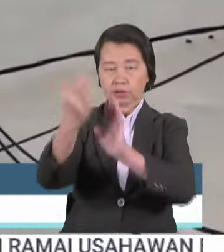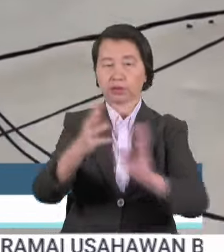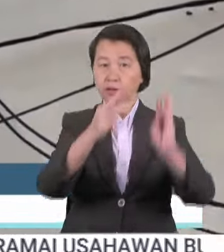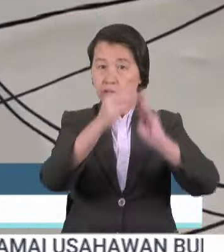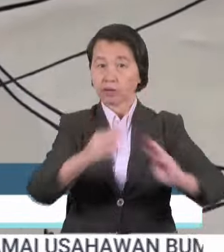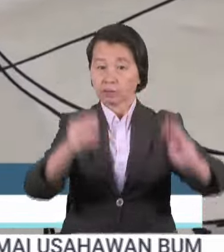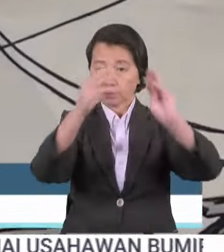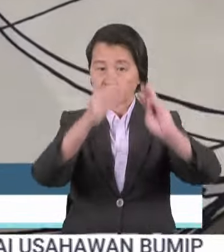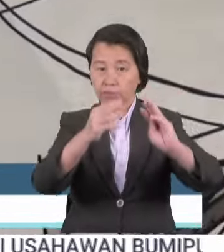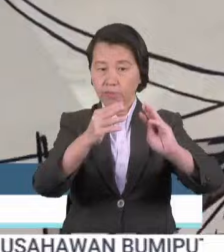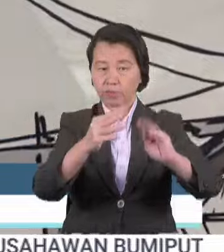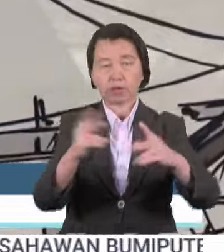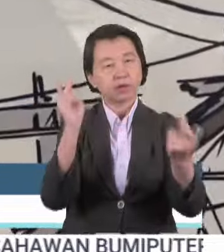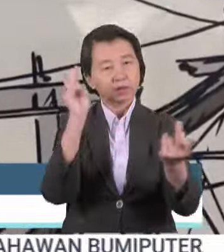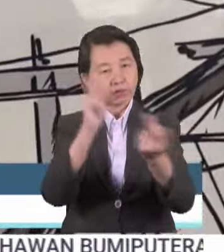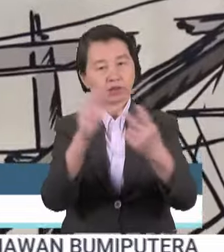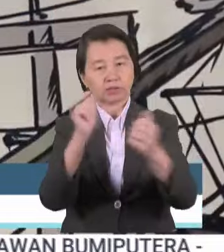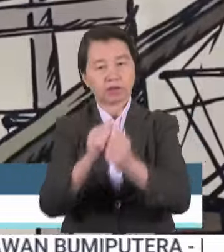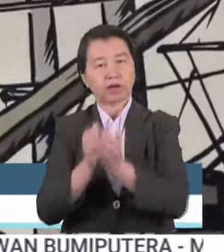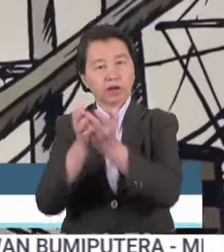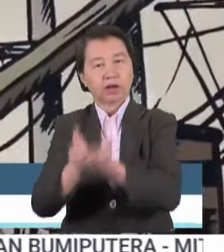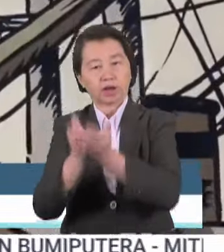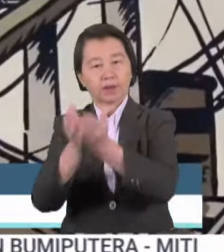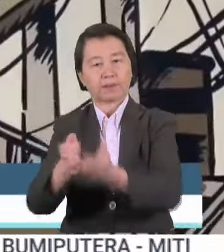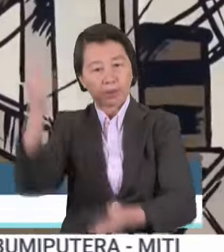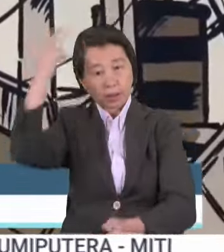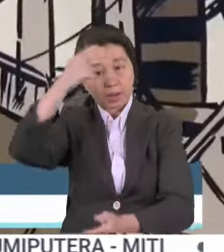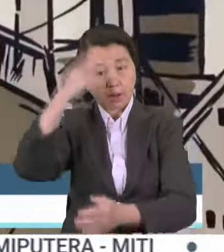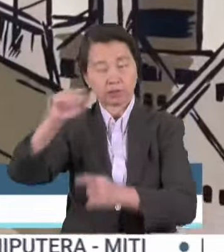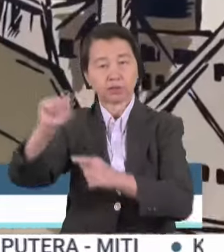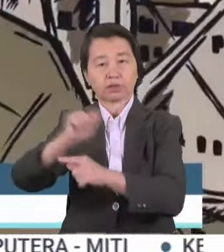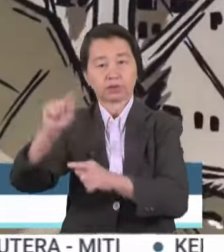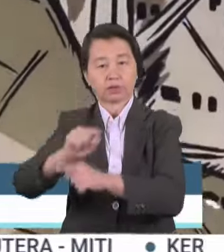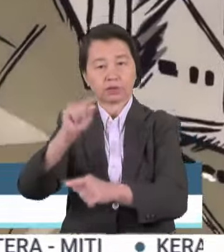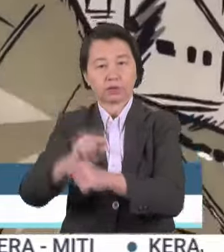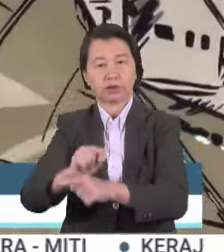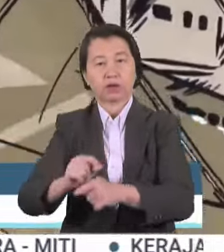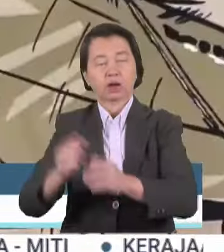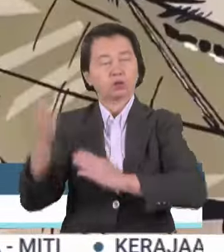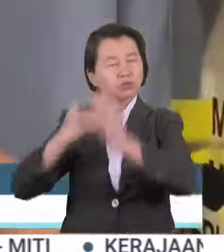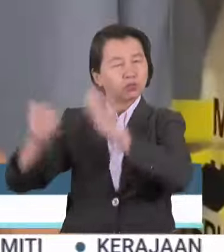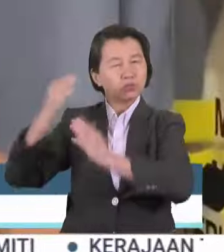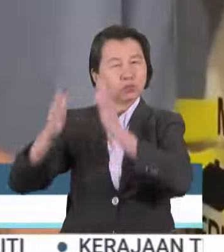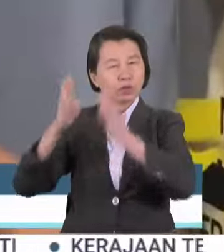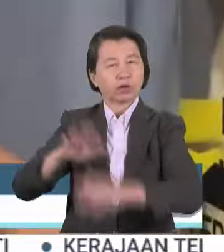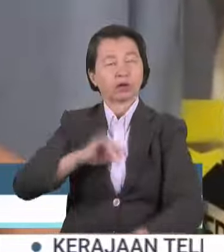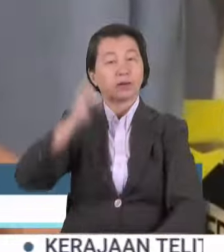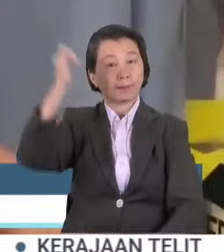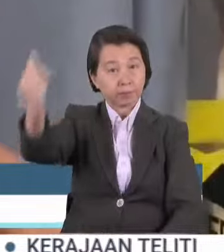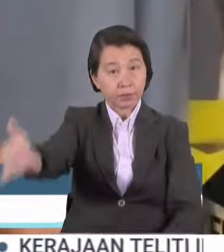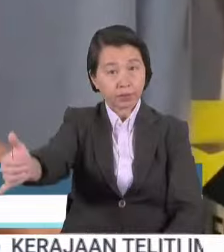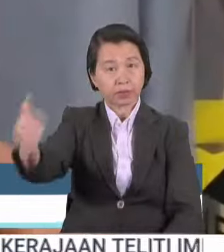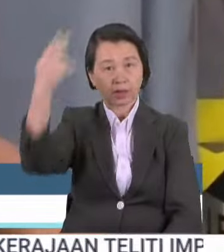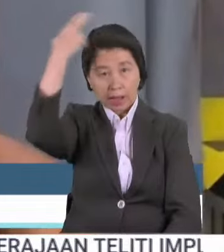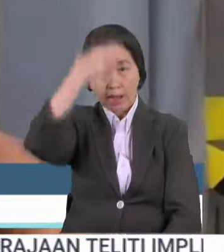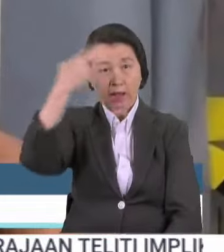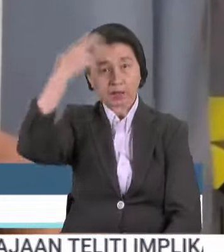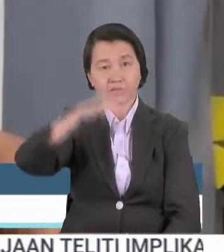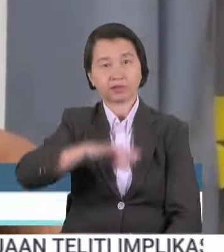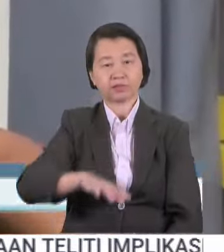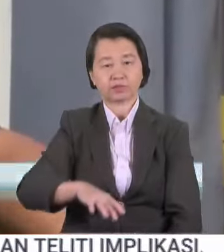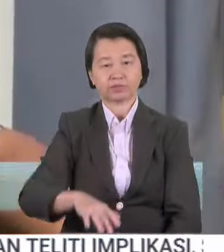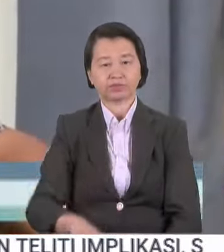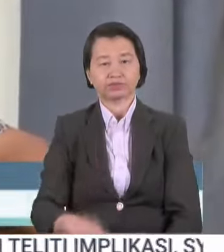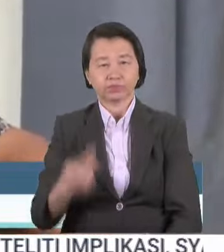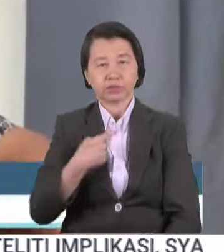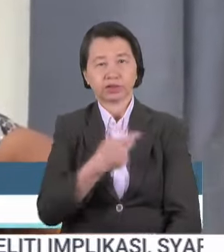masjid, sinonim dengan kapal haji yang pernah digunakan jemaah ketika itu. Jadi untuk kita nak